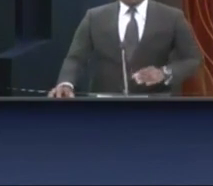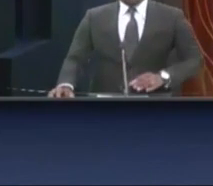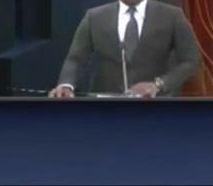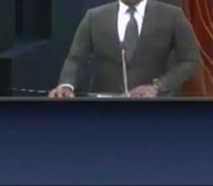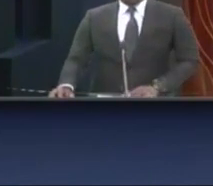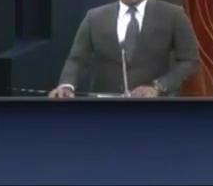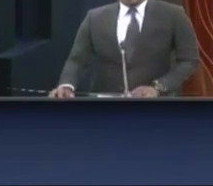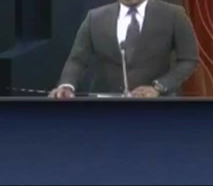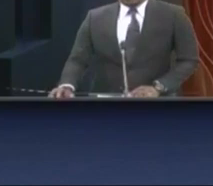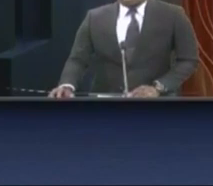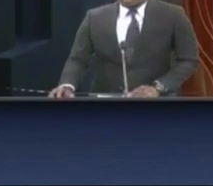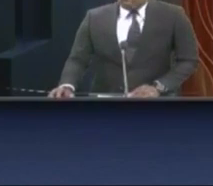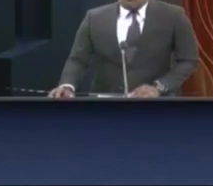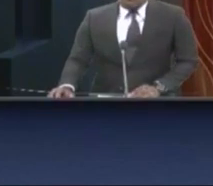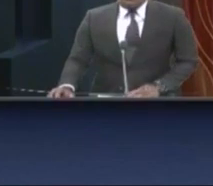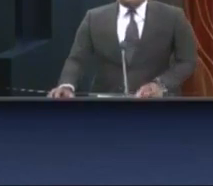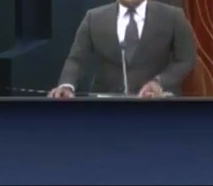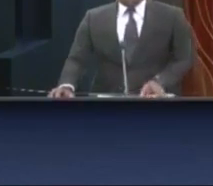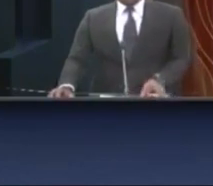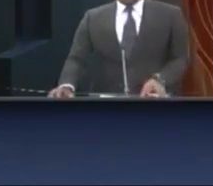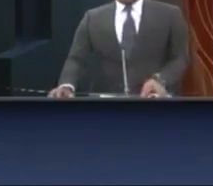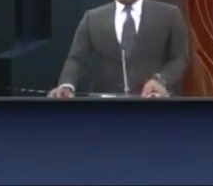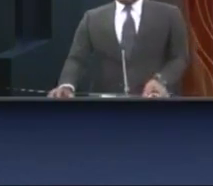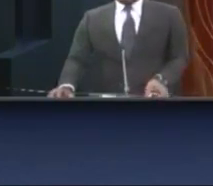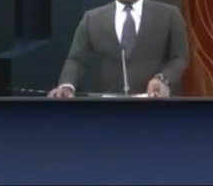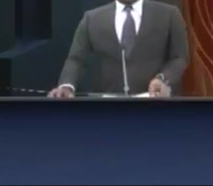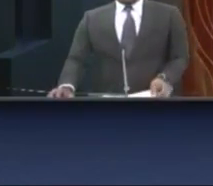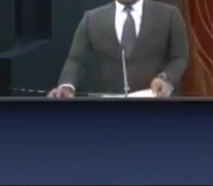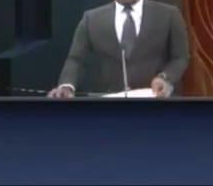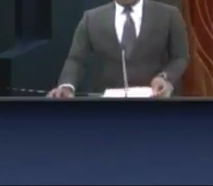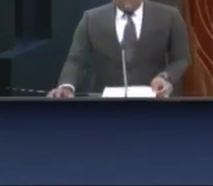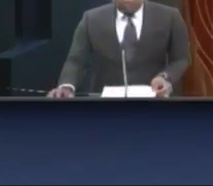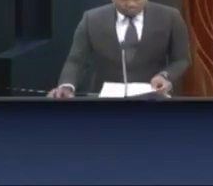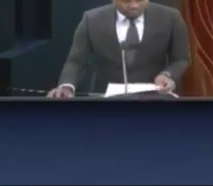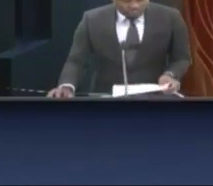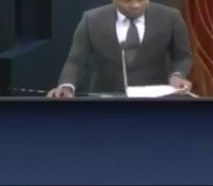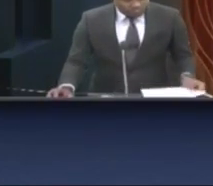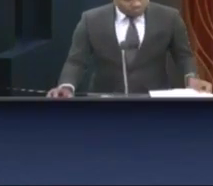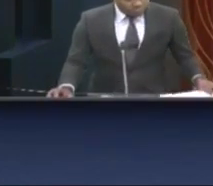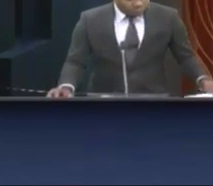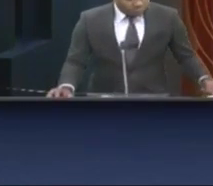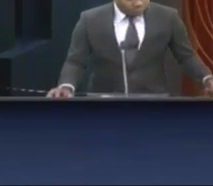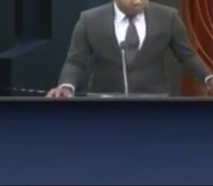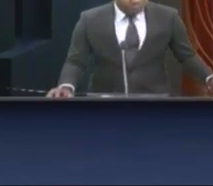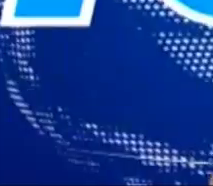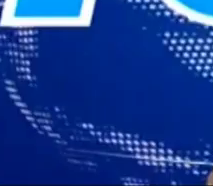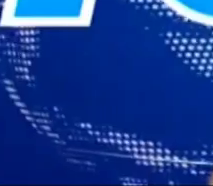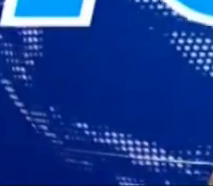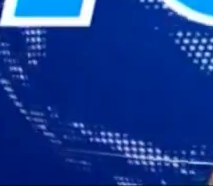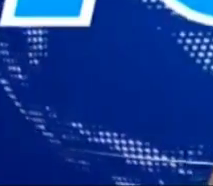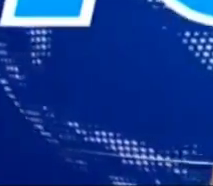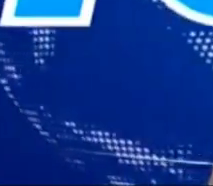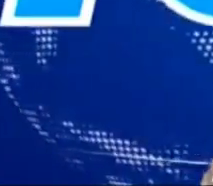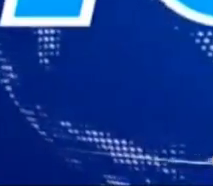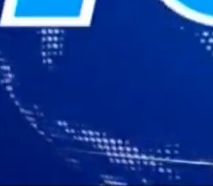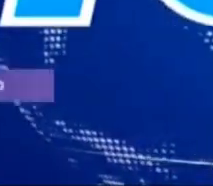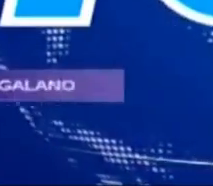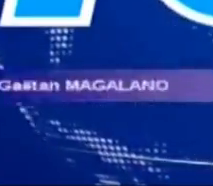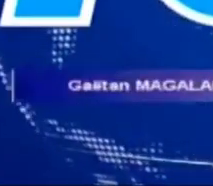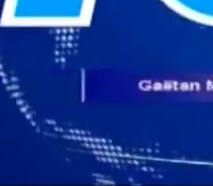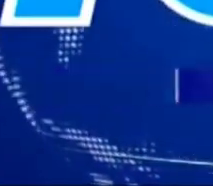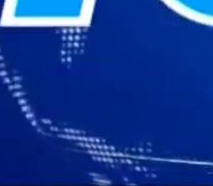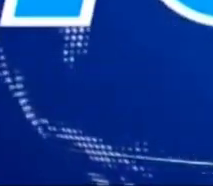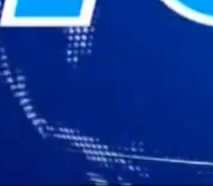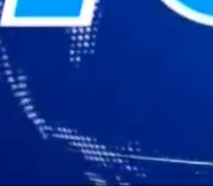mobilise déjà pour un accueil délirant. Deux images à suivre dans le corps de ces journaux. Madame, monsieur, voilà tout pour le titre. À toutes et à